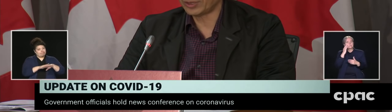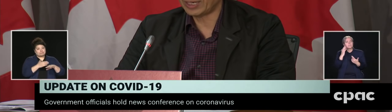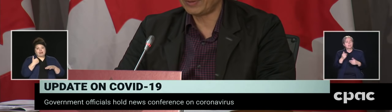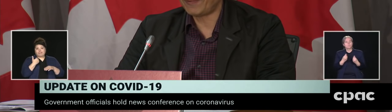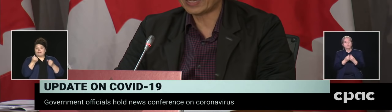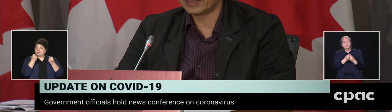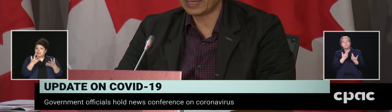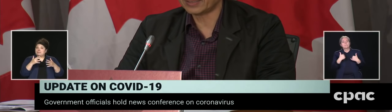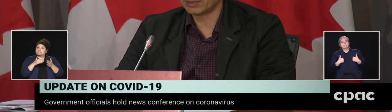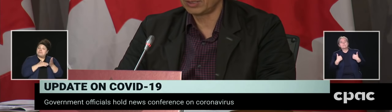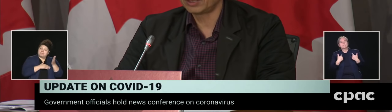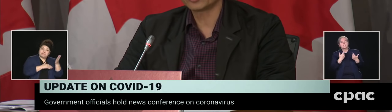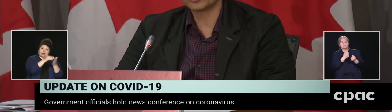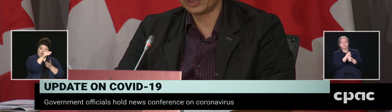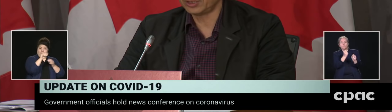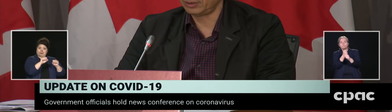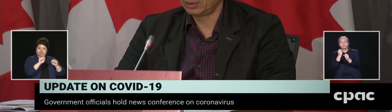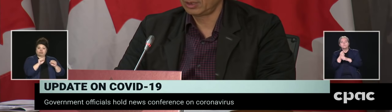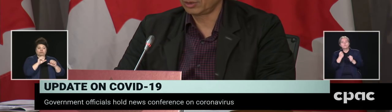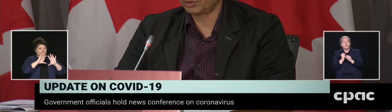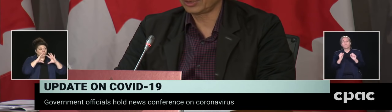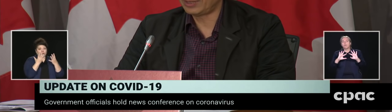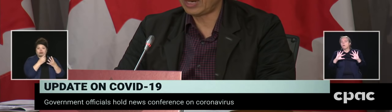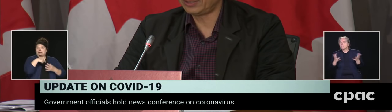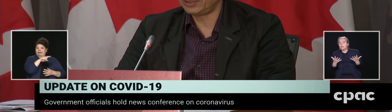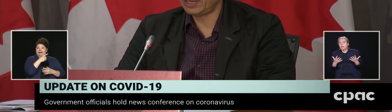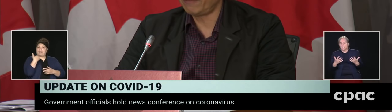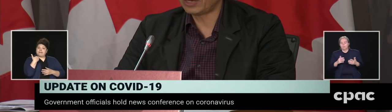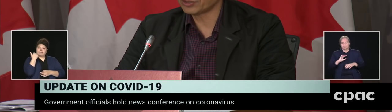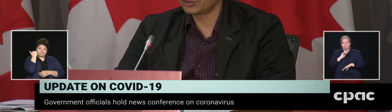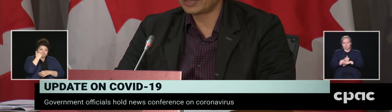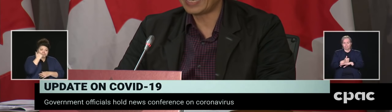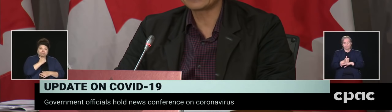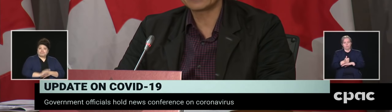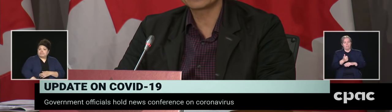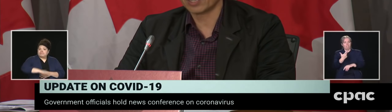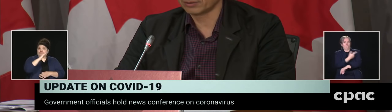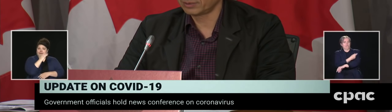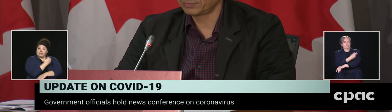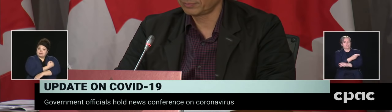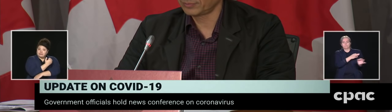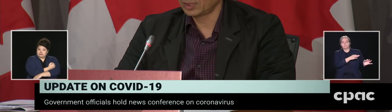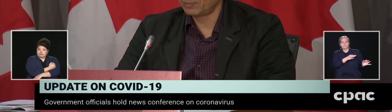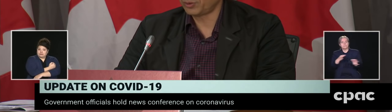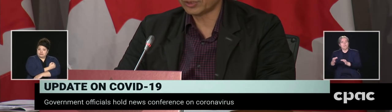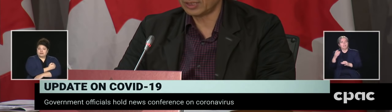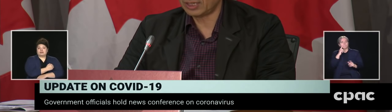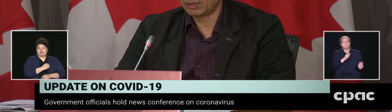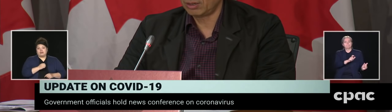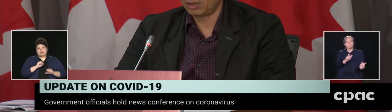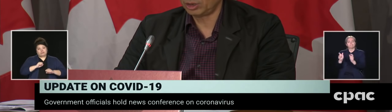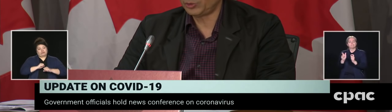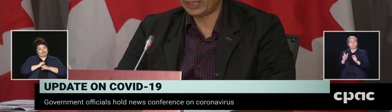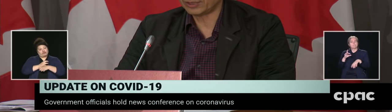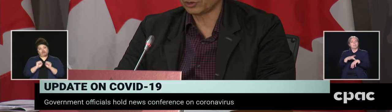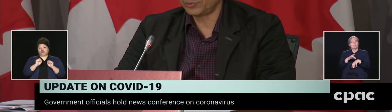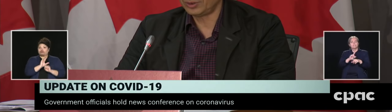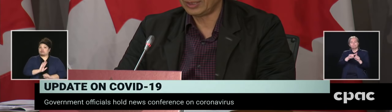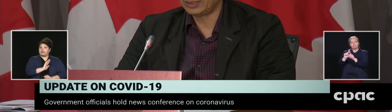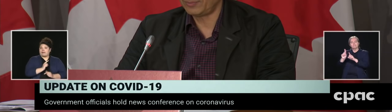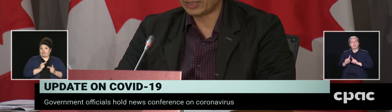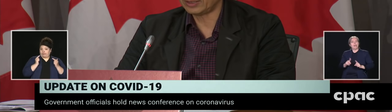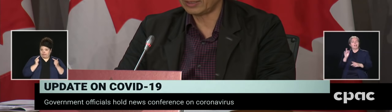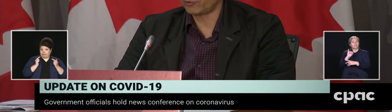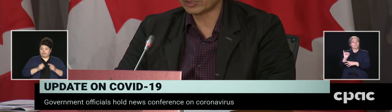de programmes de vaccination de routine contre les maladies infectieuses existantes. Pour cela, on lui